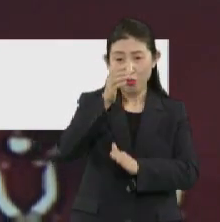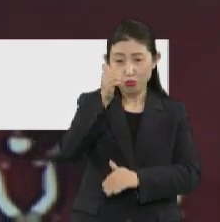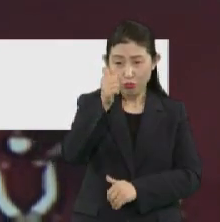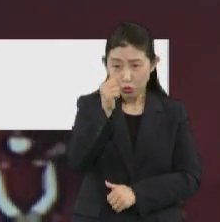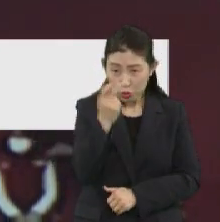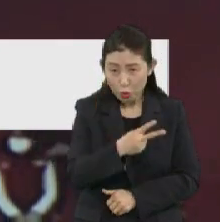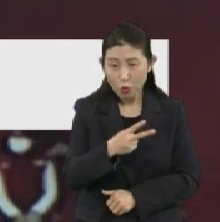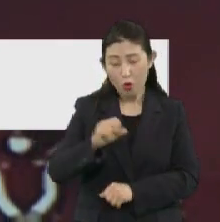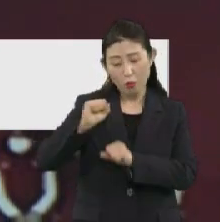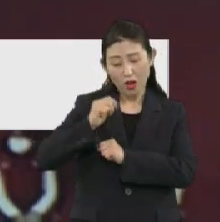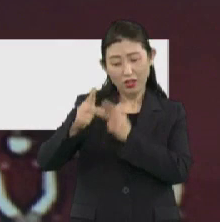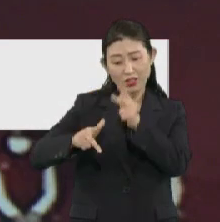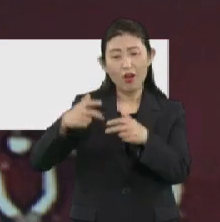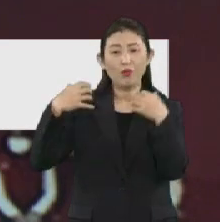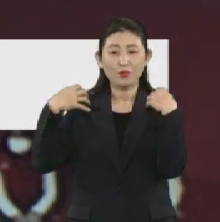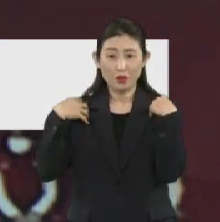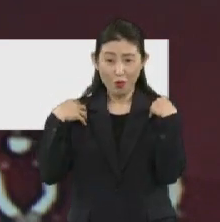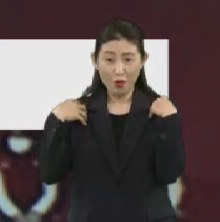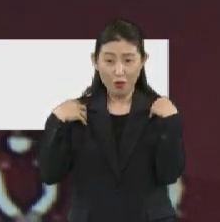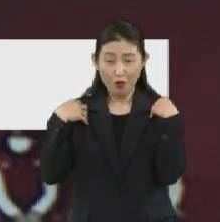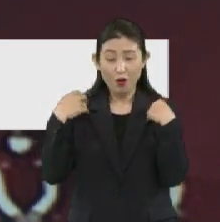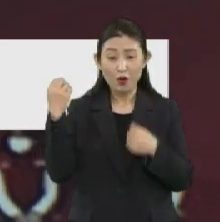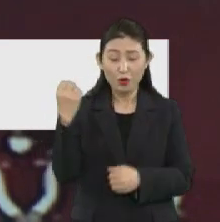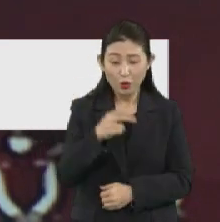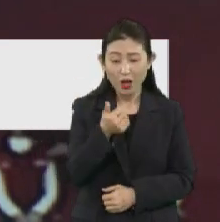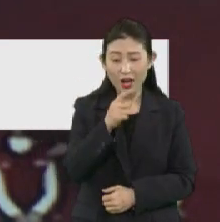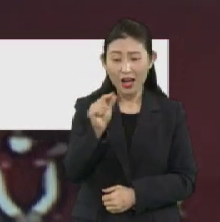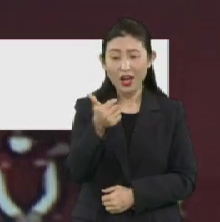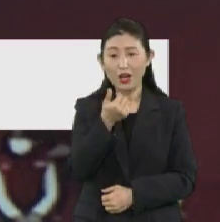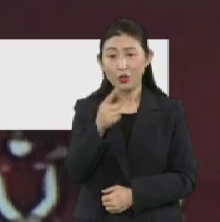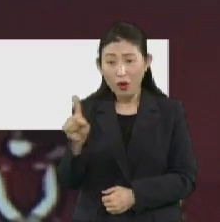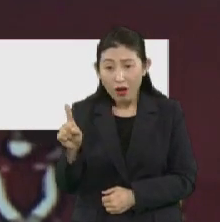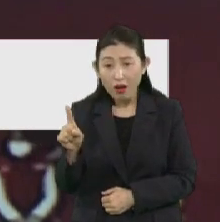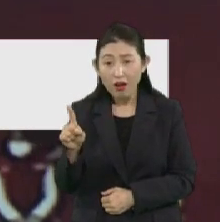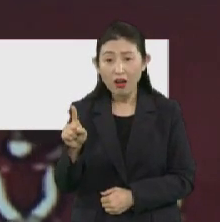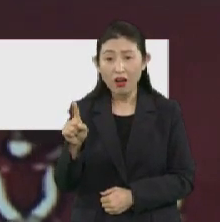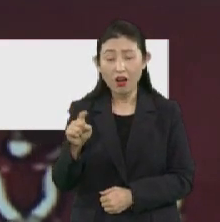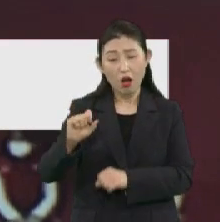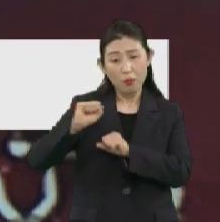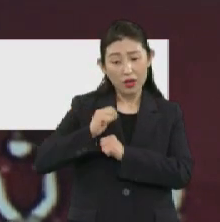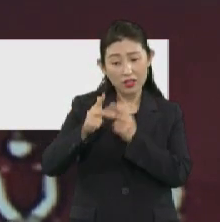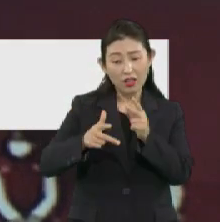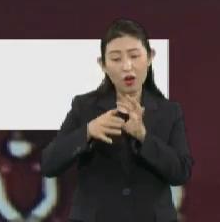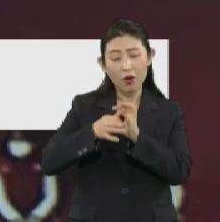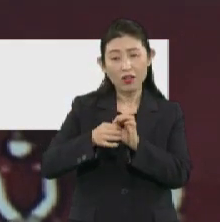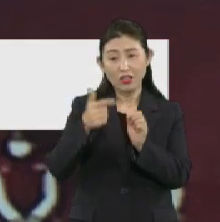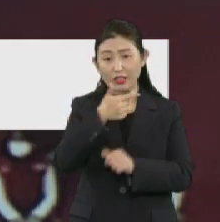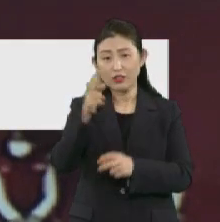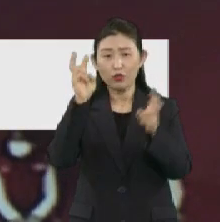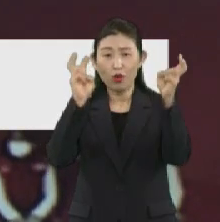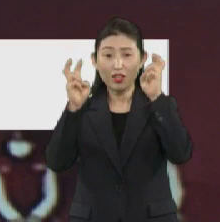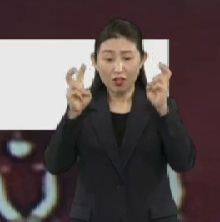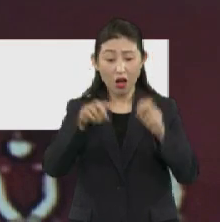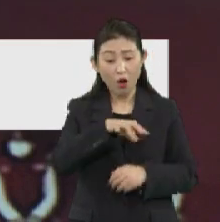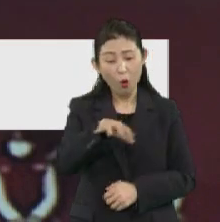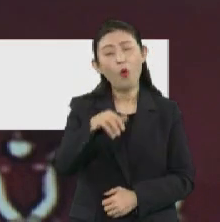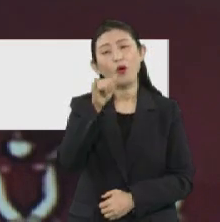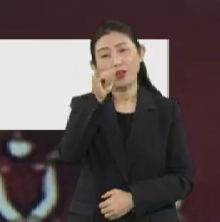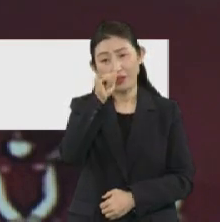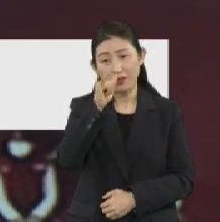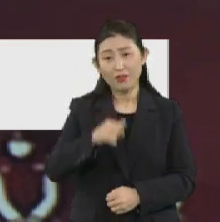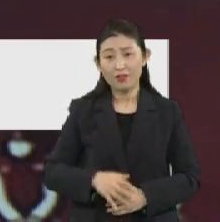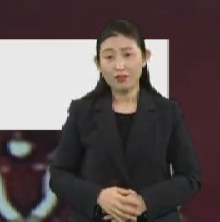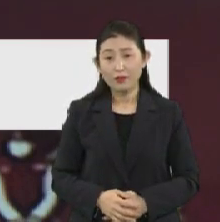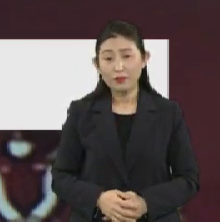방위사업청, 또 여기 우리 한화 같은 우리 민간 또 그 방위사업 그 기업들이 있지